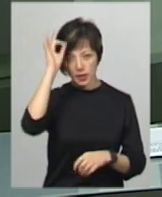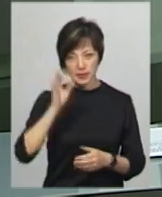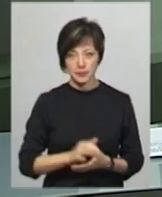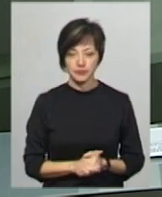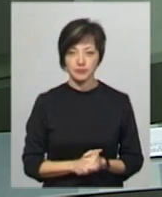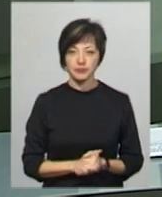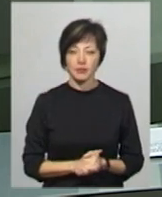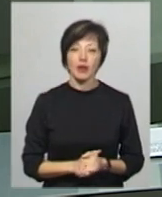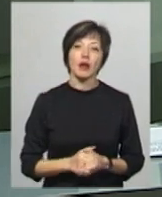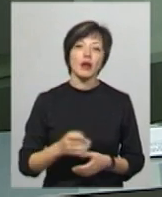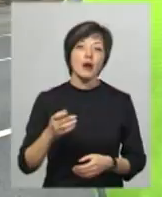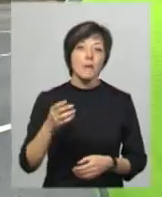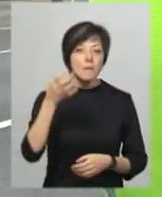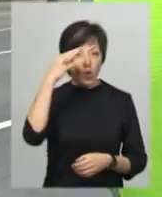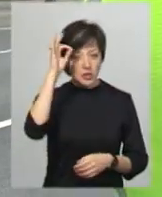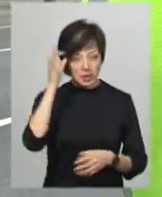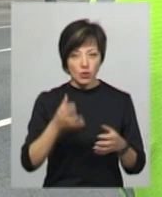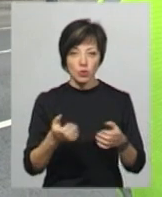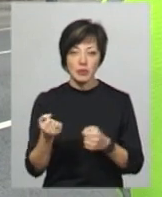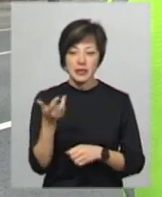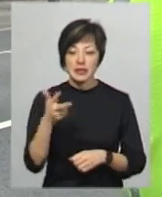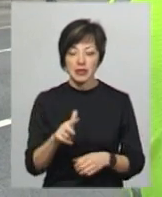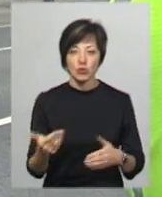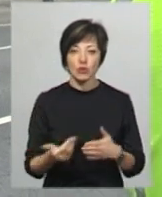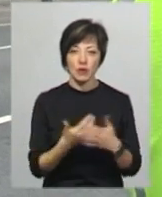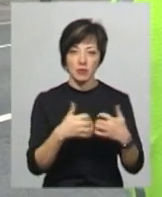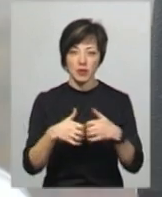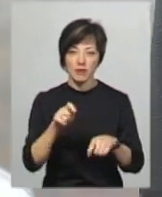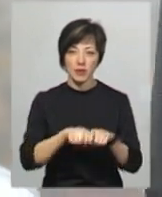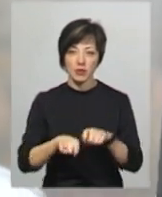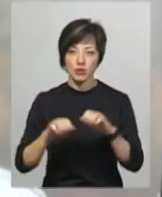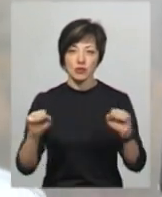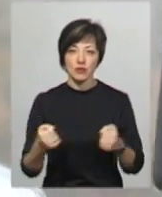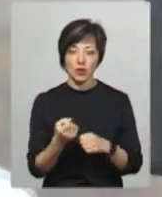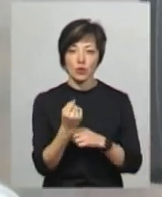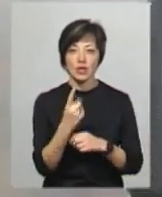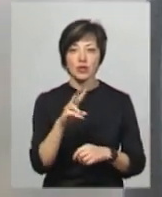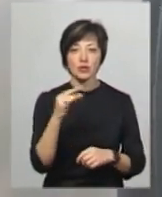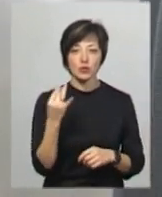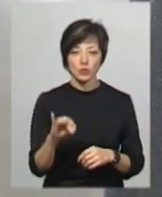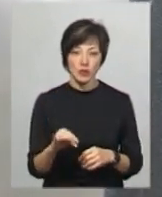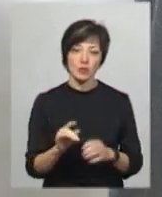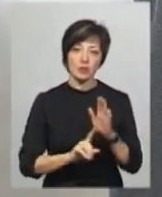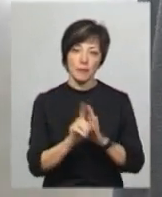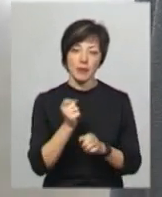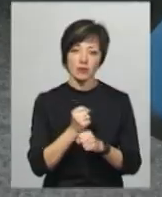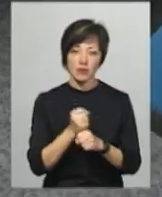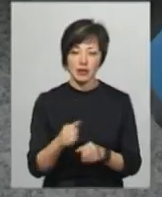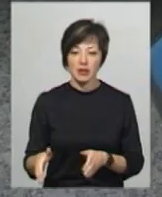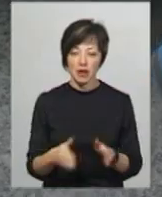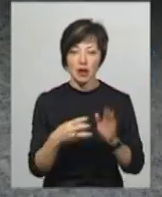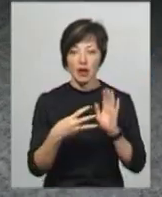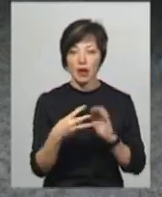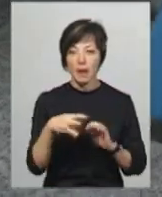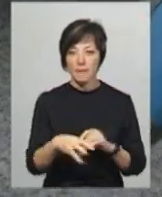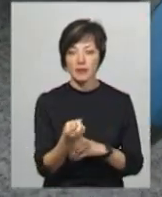Роман Мартинюк. Нагадаю, поліцейські отримали 3 нових прилади вимірювання швидкості 11 лютого. Запрацювали вони на трасі